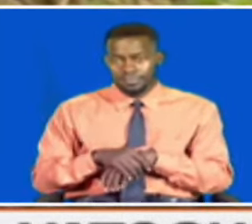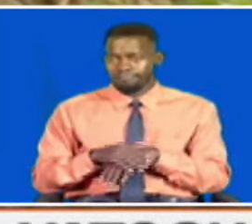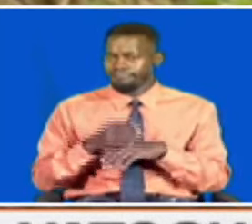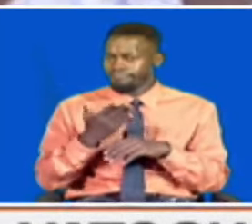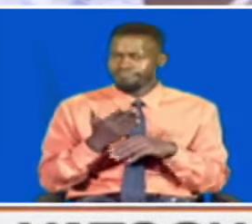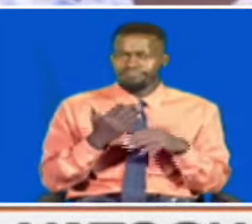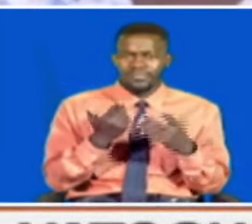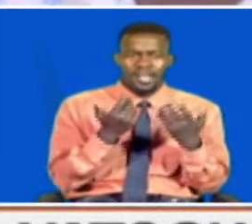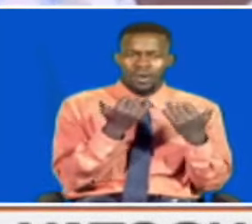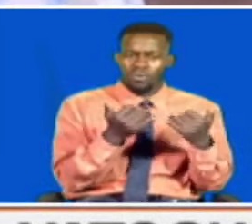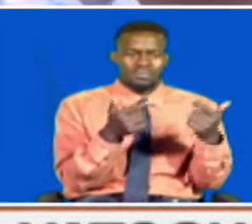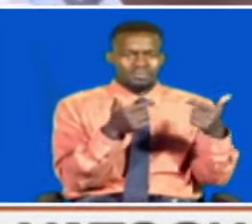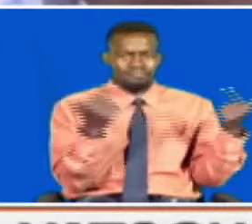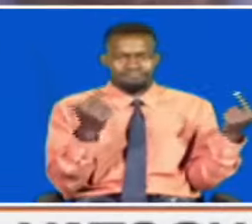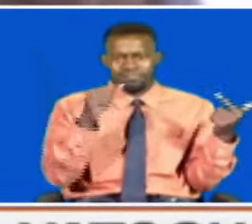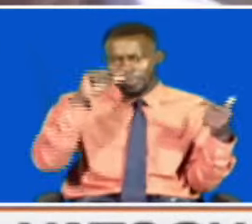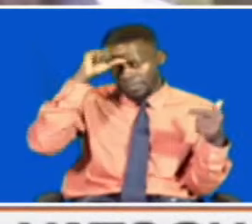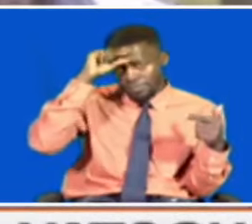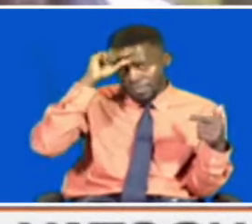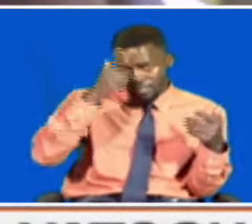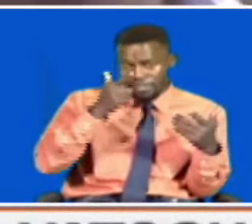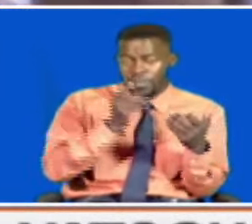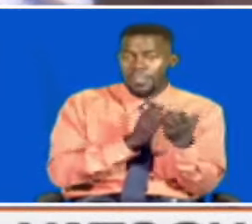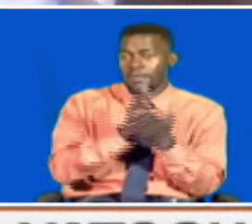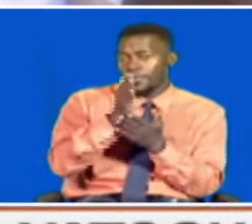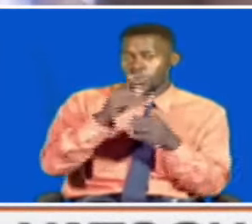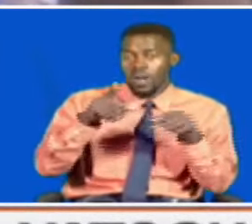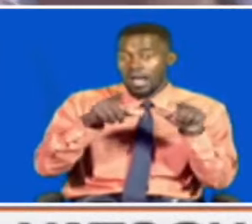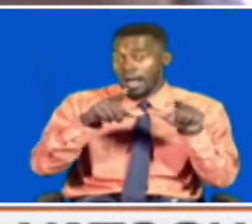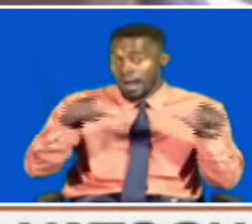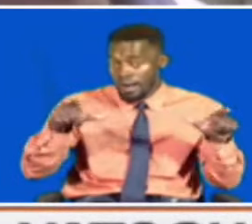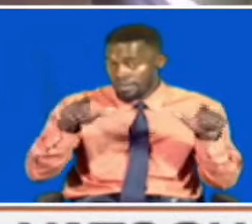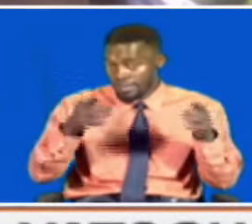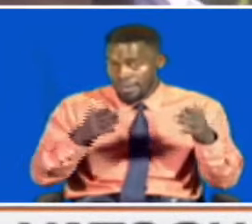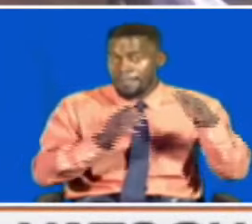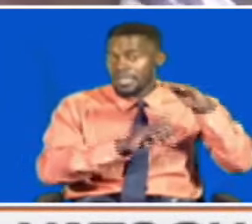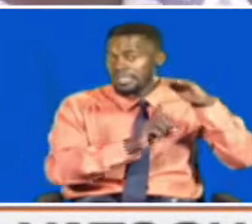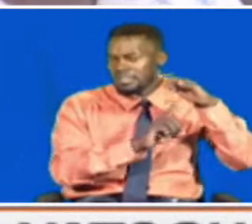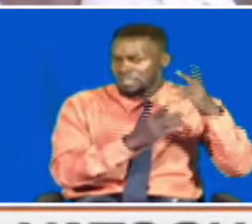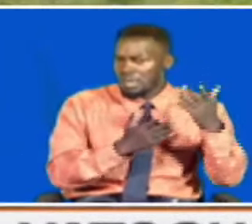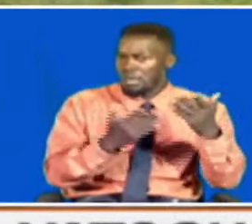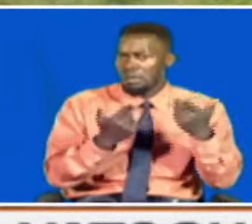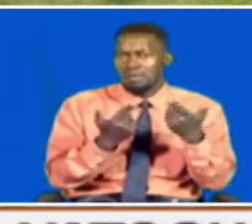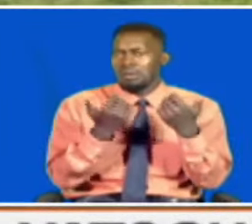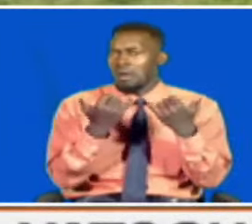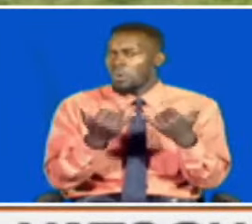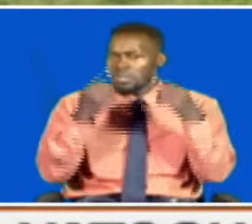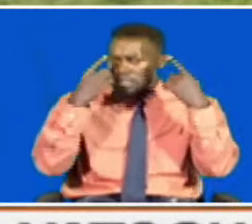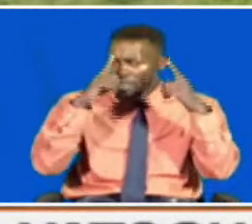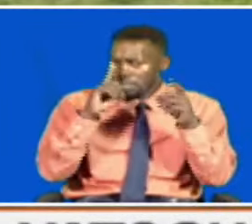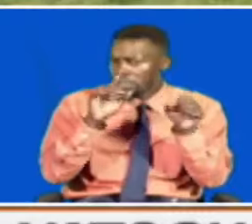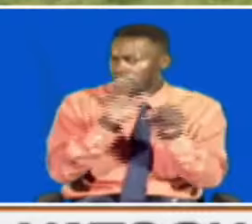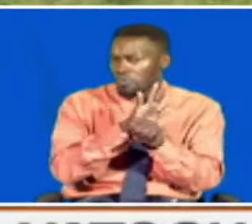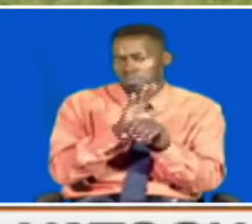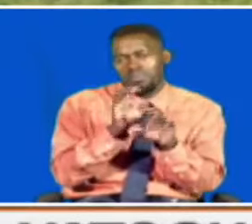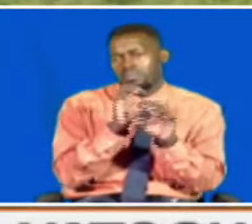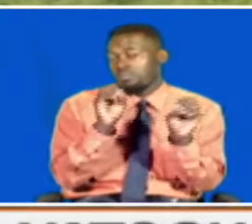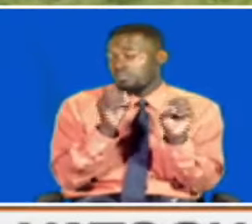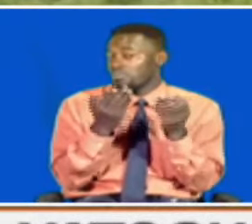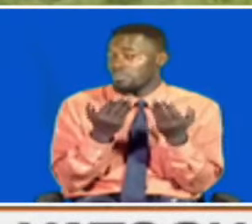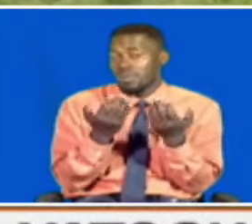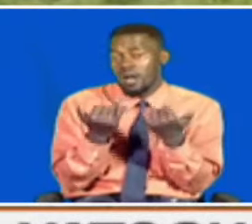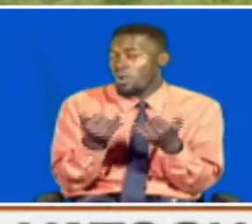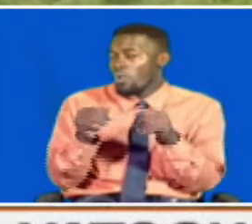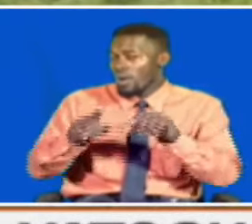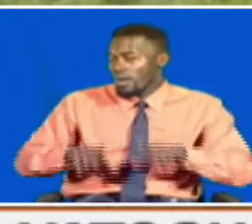kupinga hatua hiyo ya serikali kupitia tume ya masuala ya mashamba haikufua dafu, na sasa wako kwenye hatari ya kubaki wakimbizi kwa